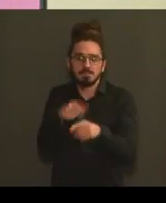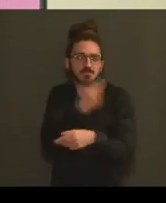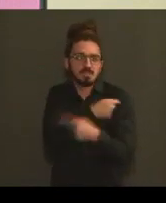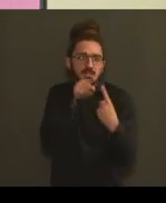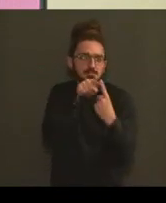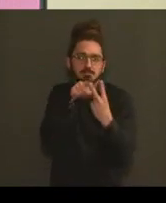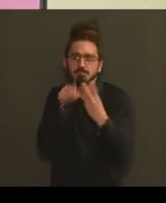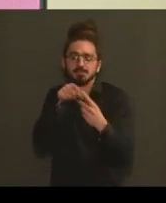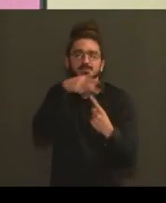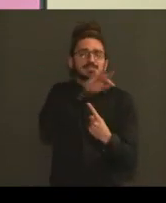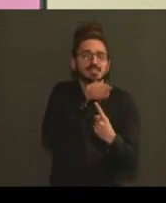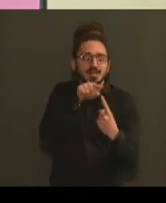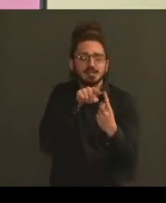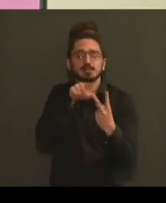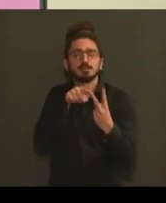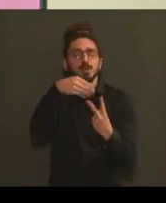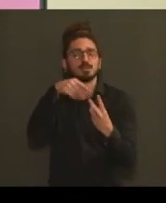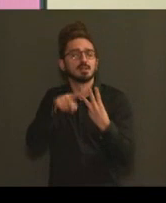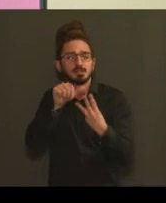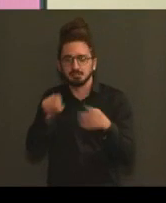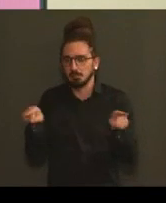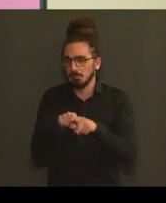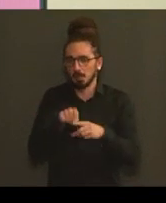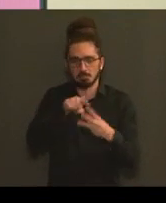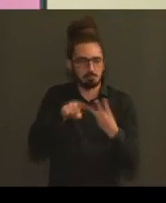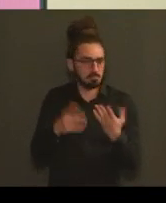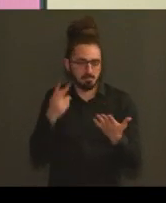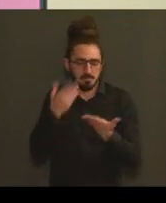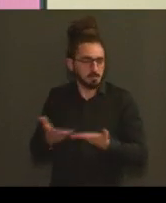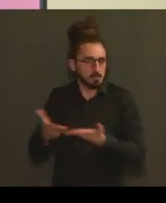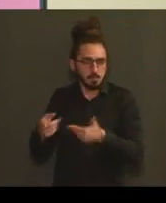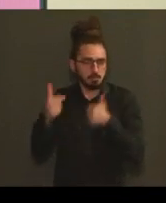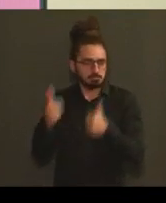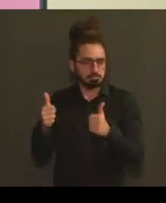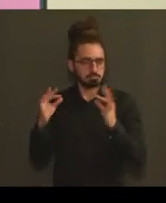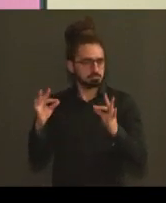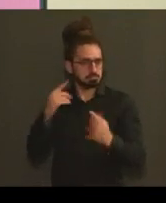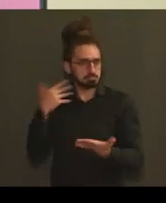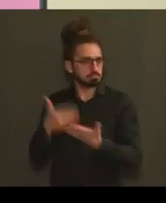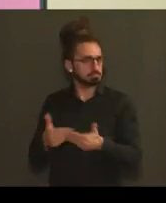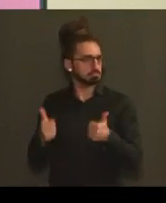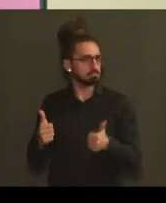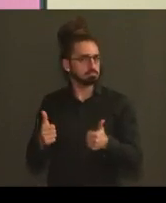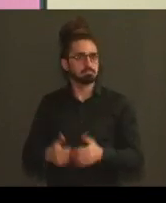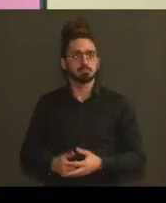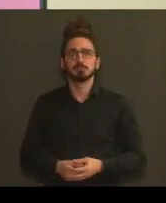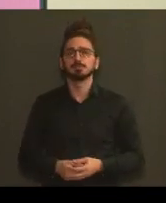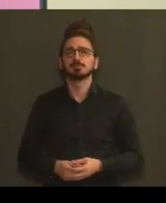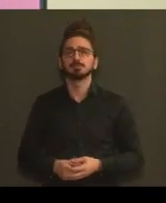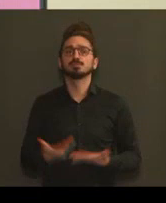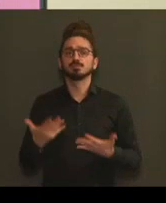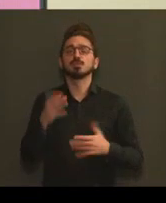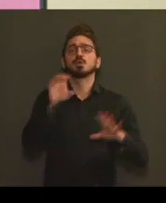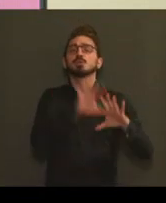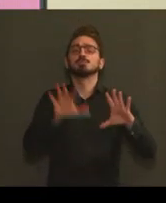en santé et en santé publique. Il est clair aussi que de par le monde, essentiellement en dehors de l'Europe, un certain nombre de pays ne disposent